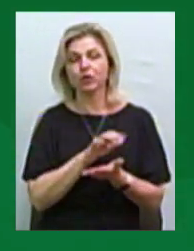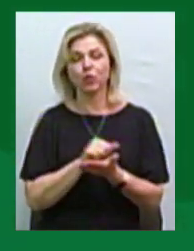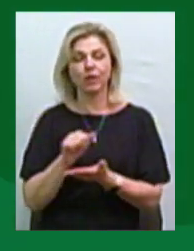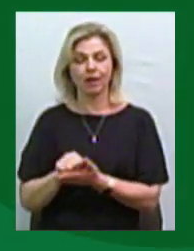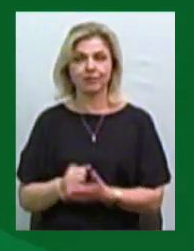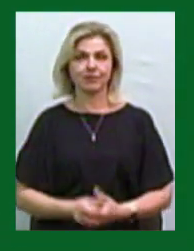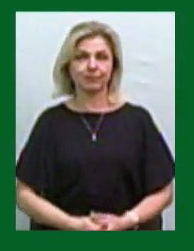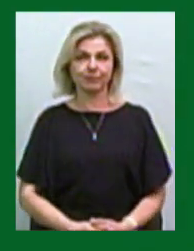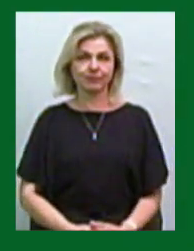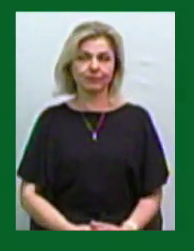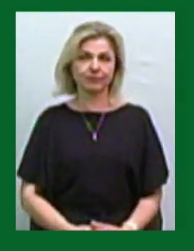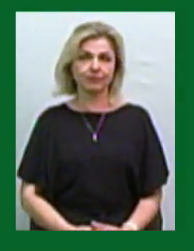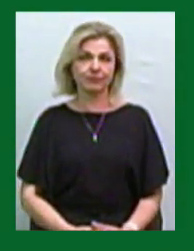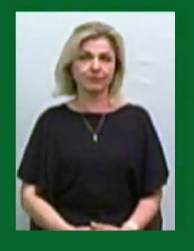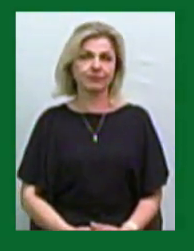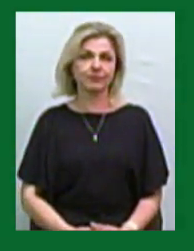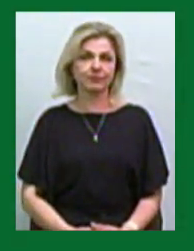Суспільного.